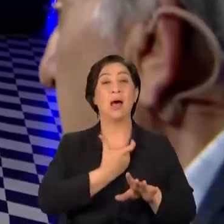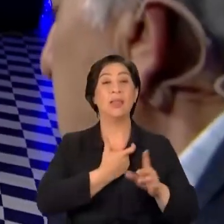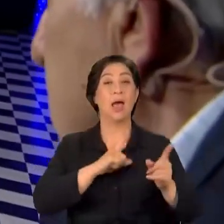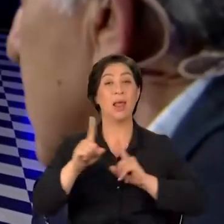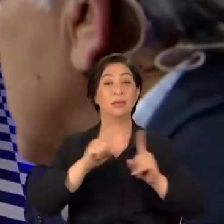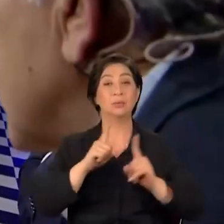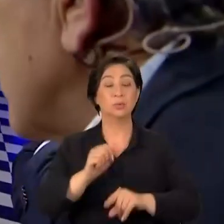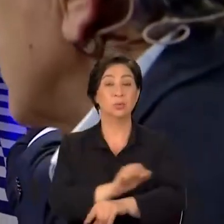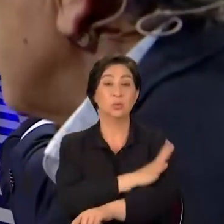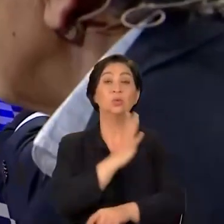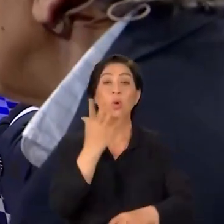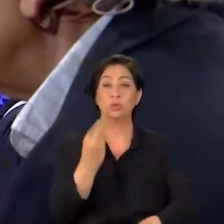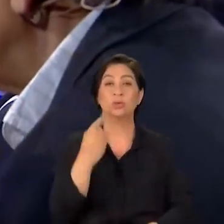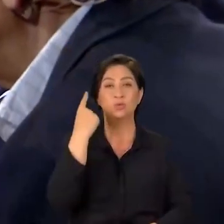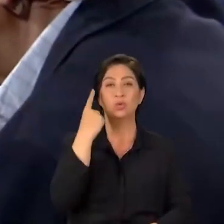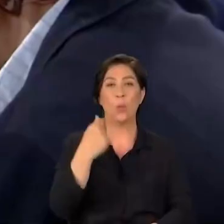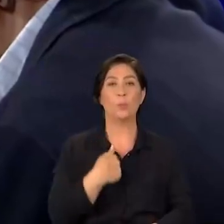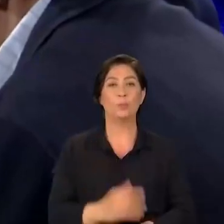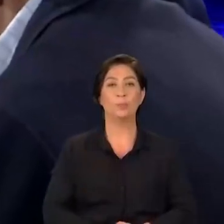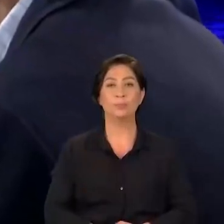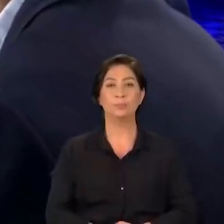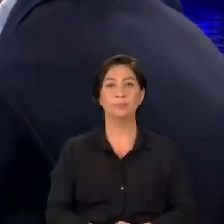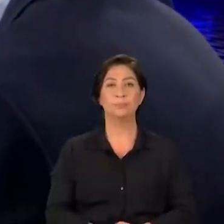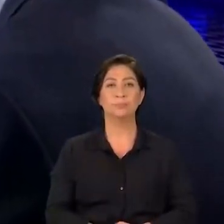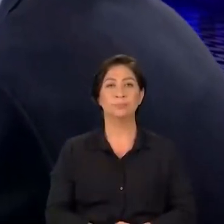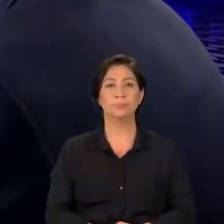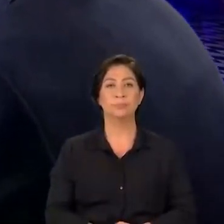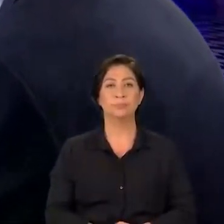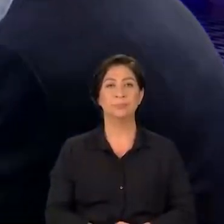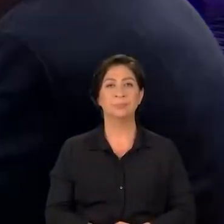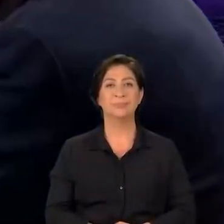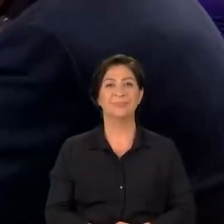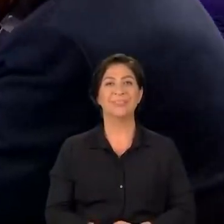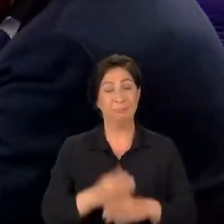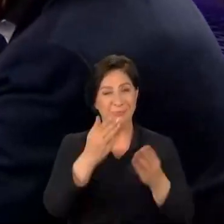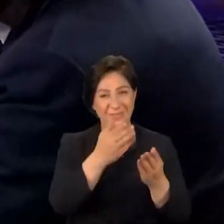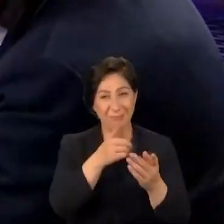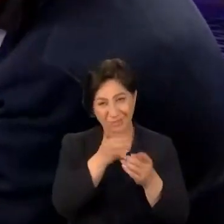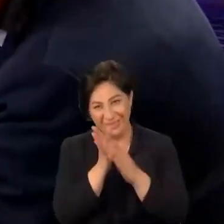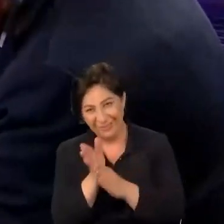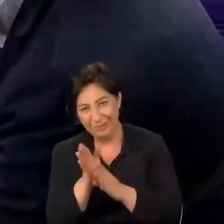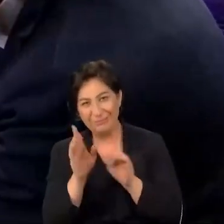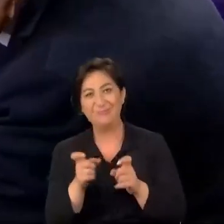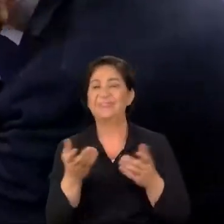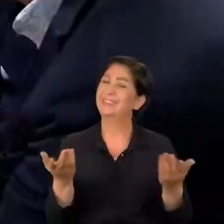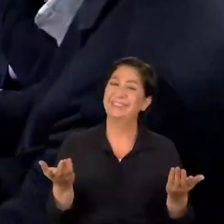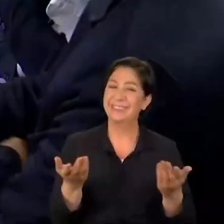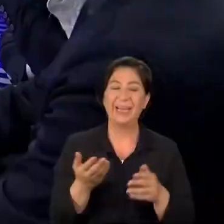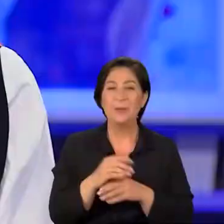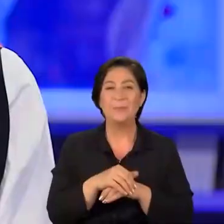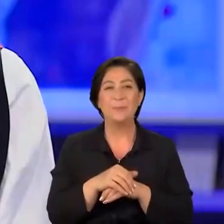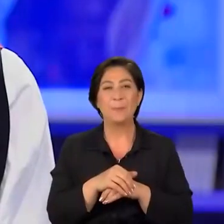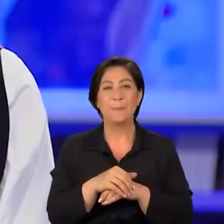duygusuyla hareket edeceğini sanıyorum. Buyurun. Buradan mı devam edeyim? Şimdi